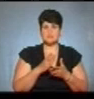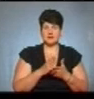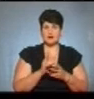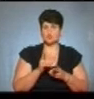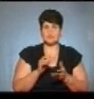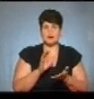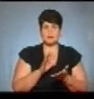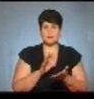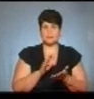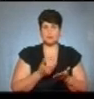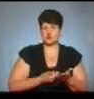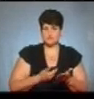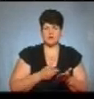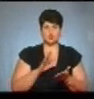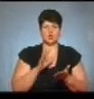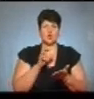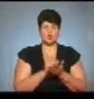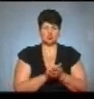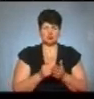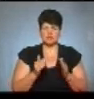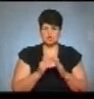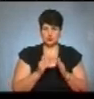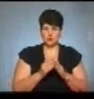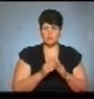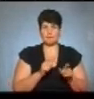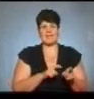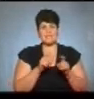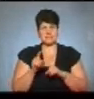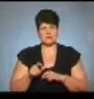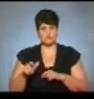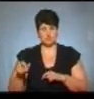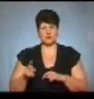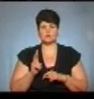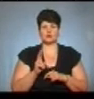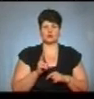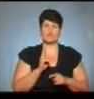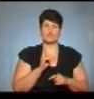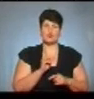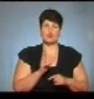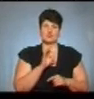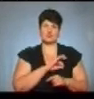Хто орендує житло переселеним особам, тобто тим людям, яких дохід